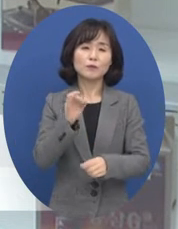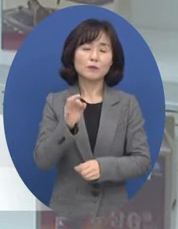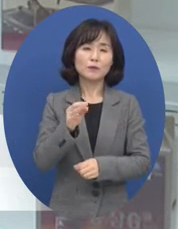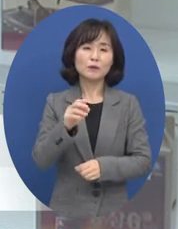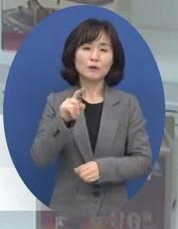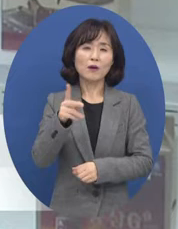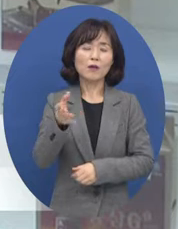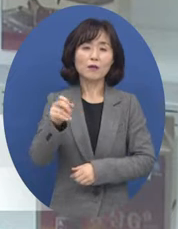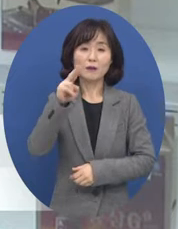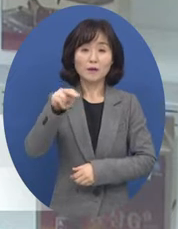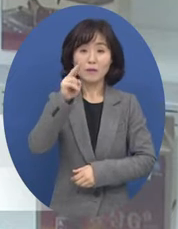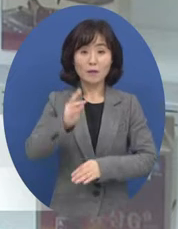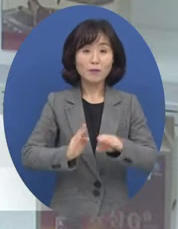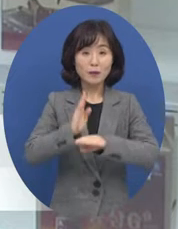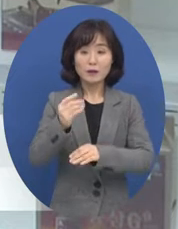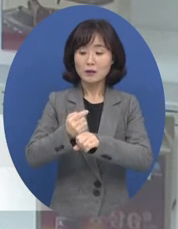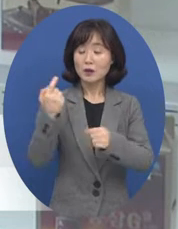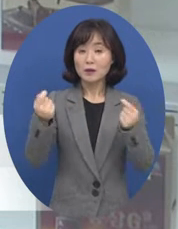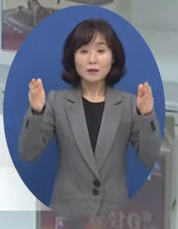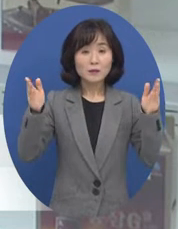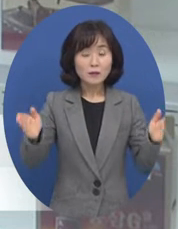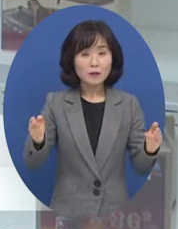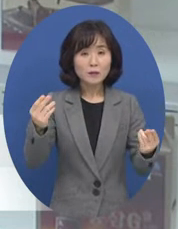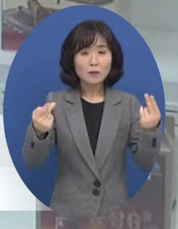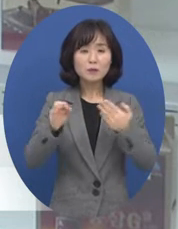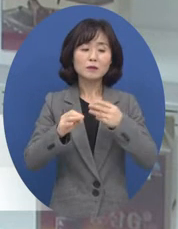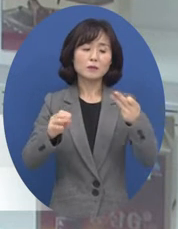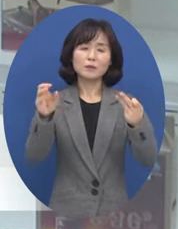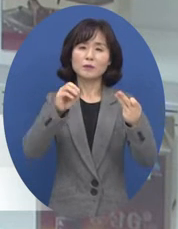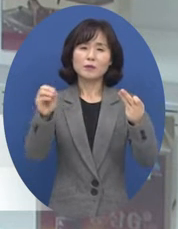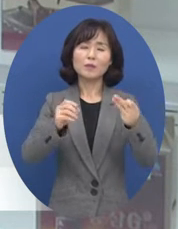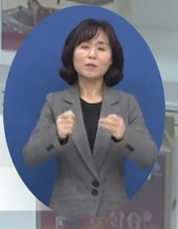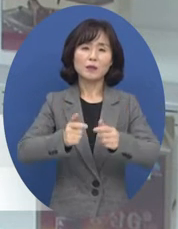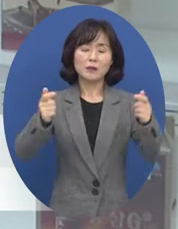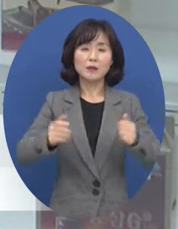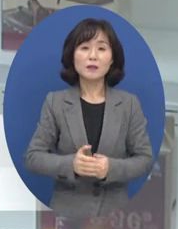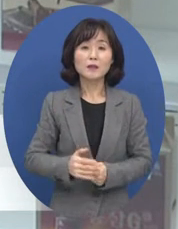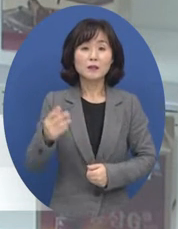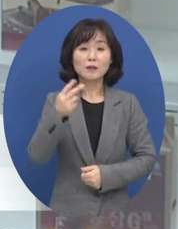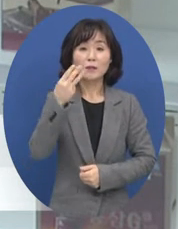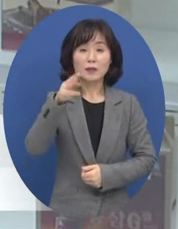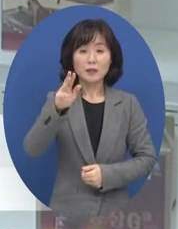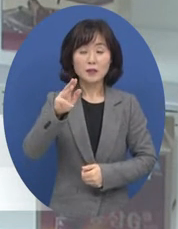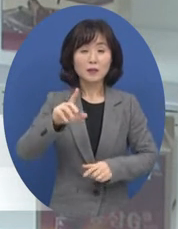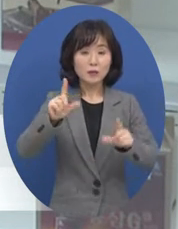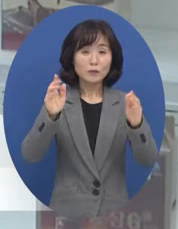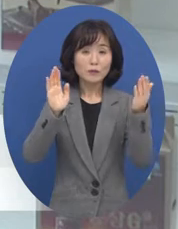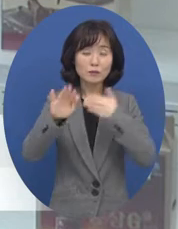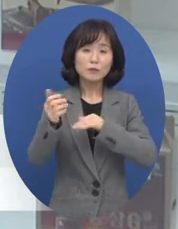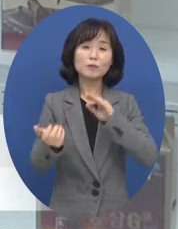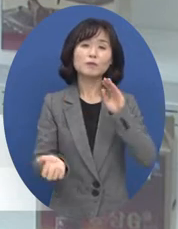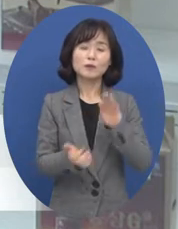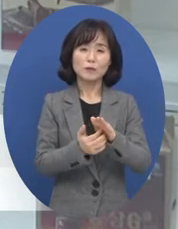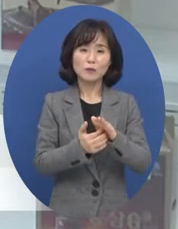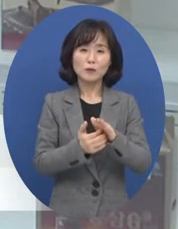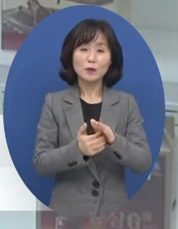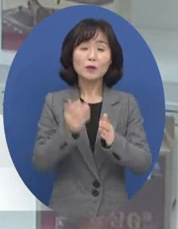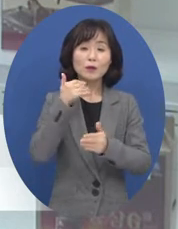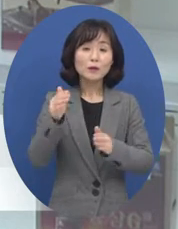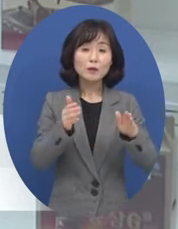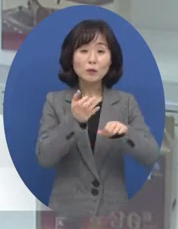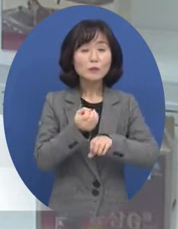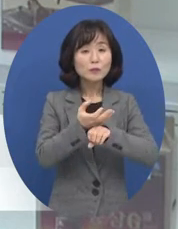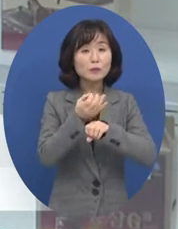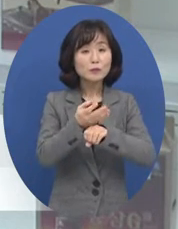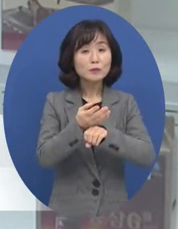지난해 같은 기간과 비교하면 13% 오른 겁니다. 2008년 이후 최고치인데요. 경기 농식품 수출 비결을